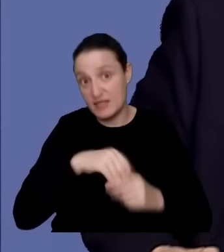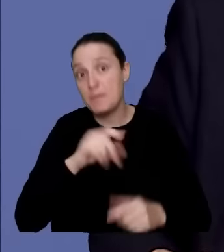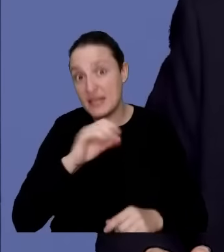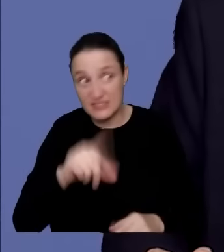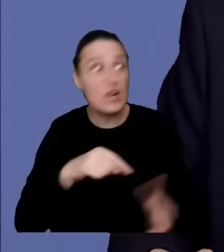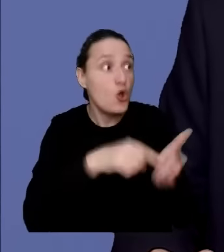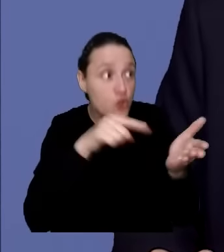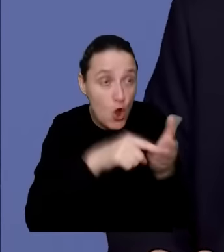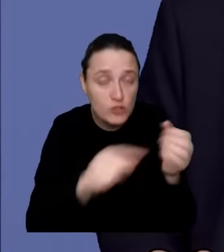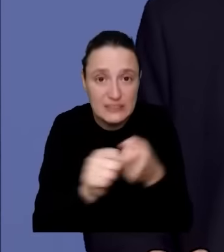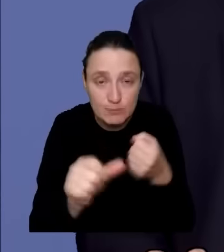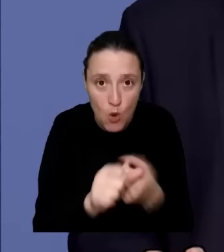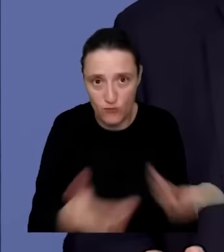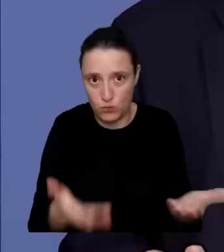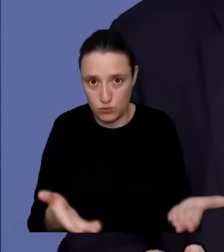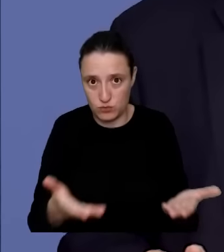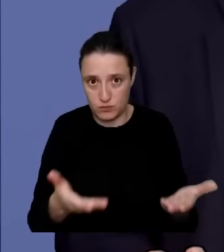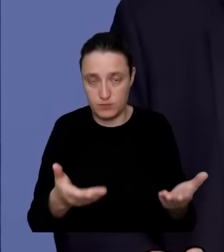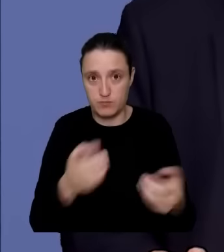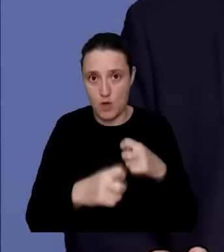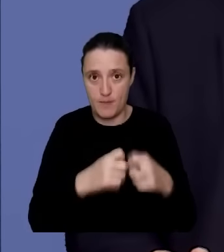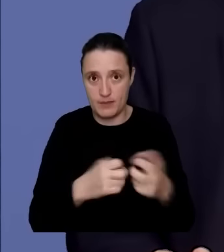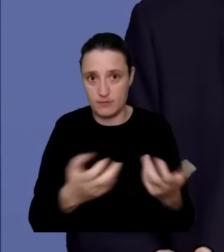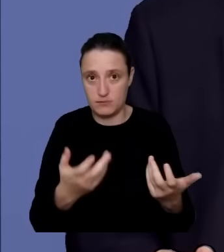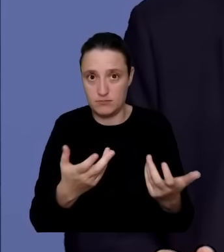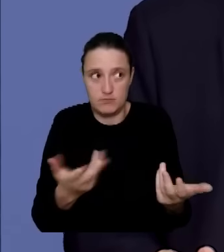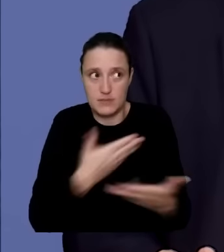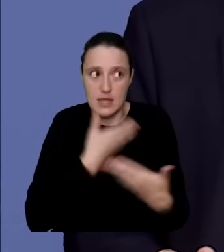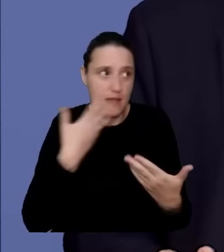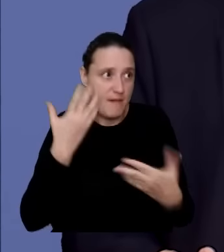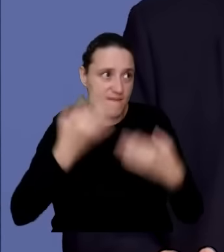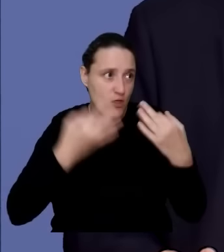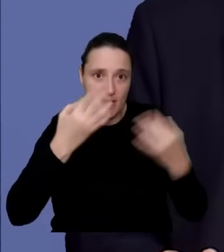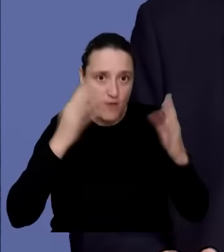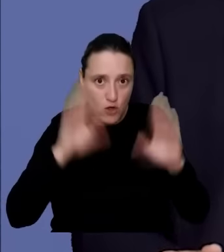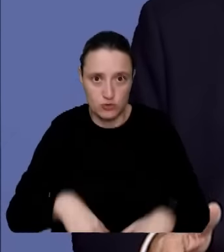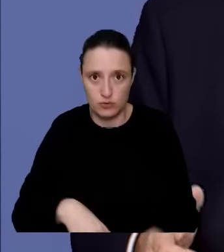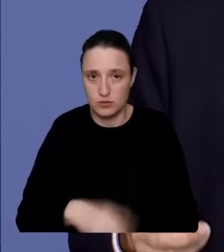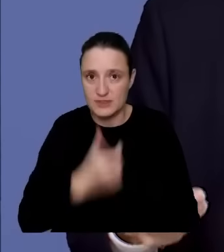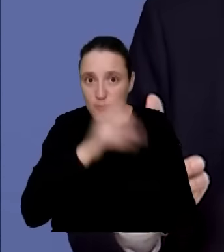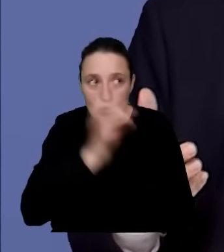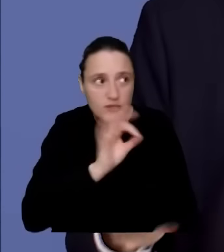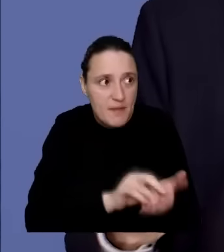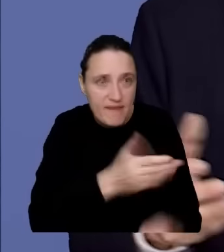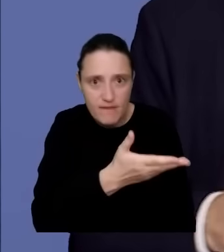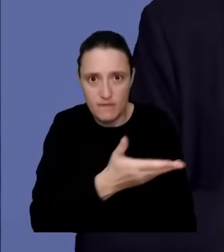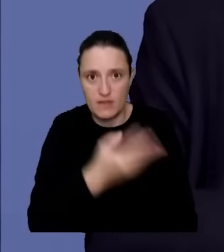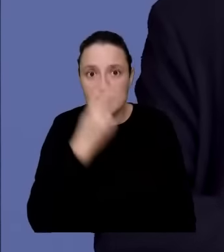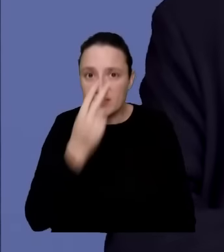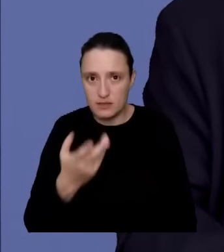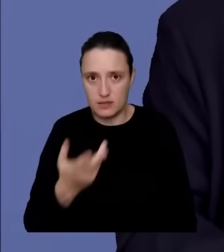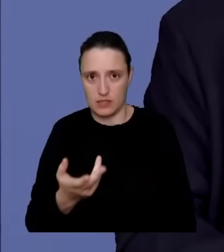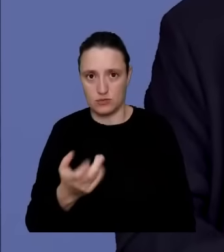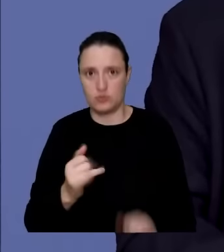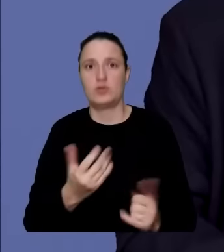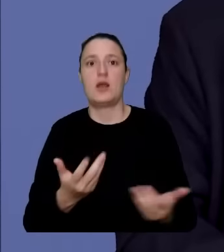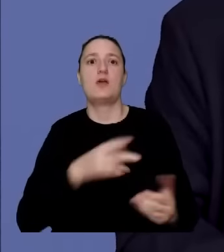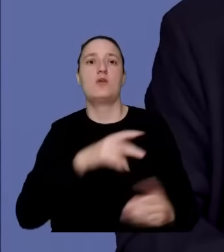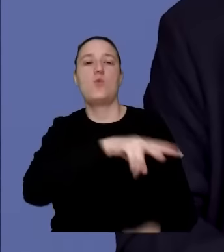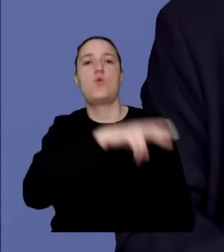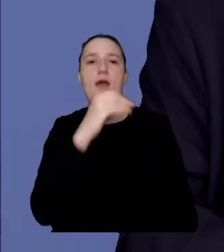rzeczy Przecież to nie ulega żadnej kwestii w jaki sposób dzisiaj struktury Unii